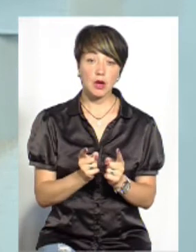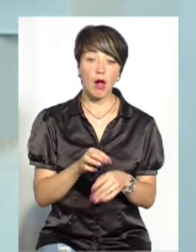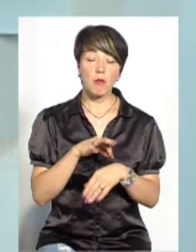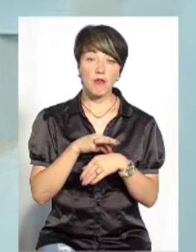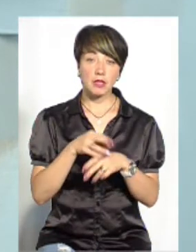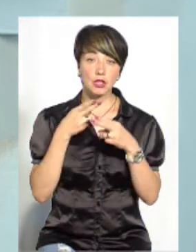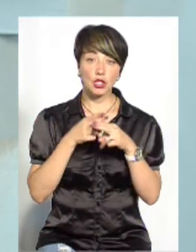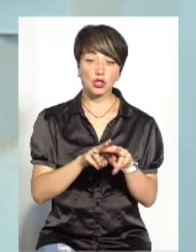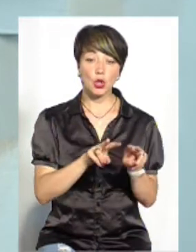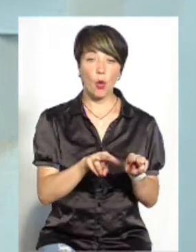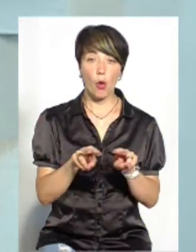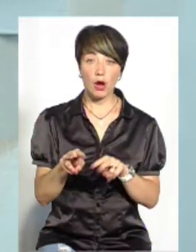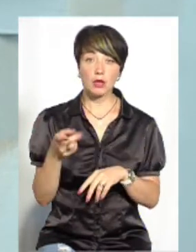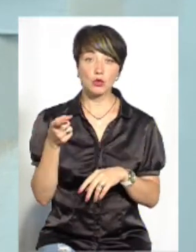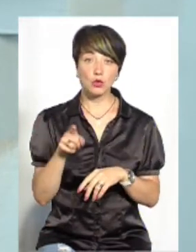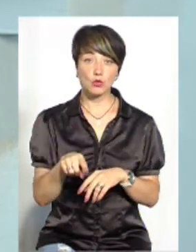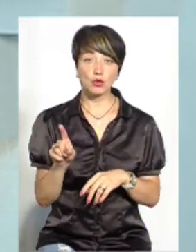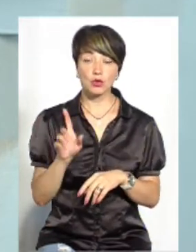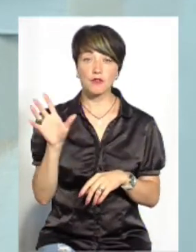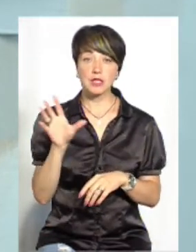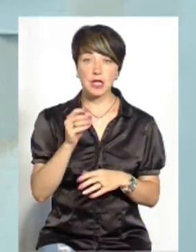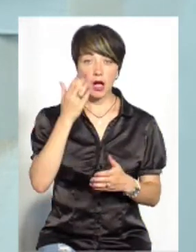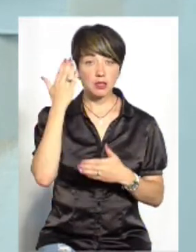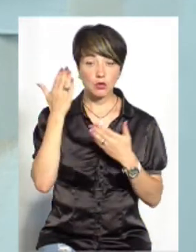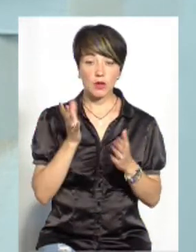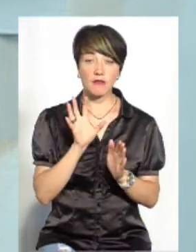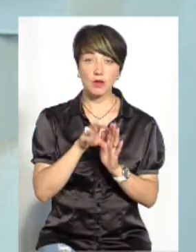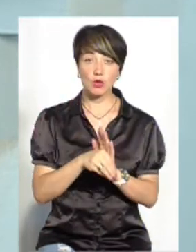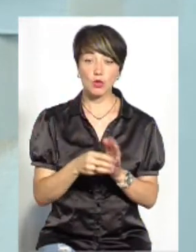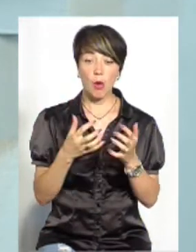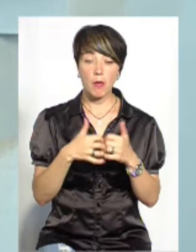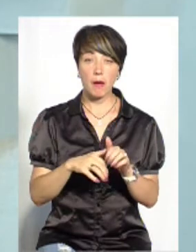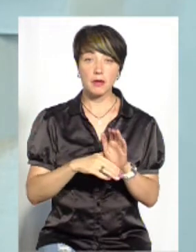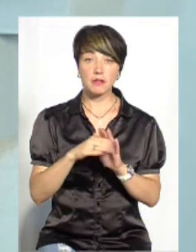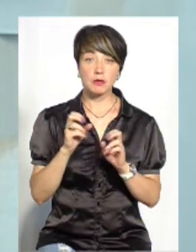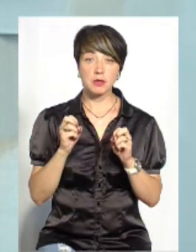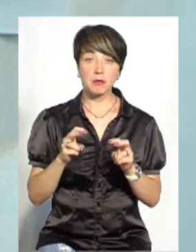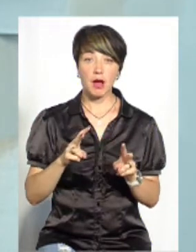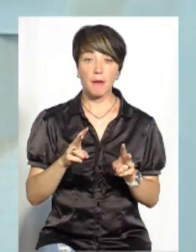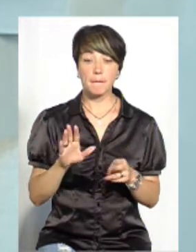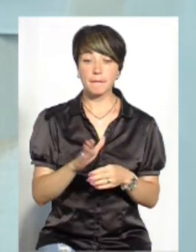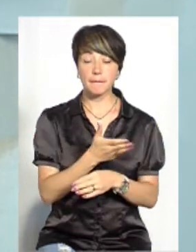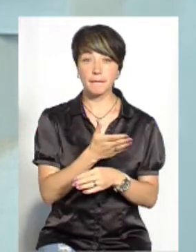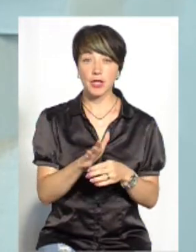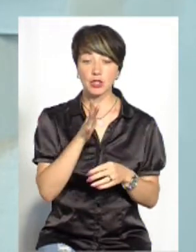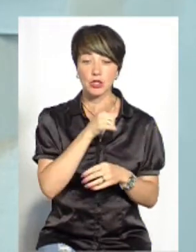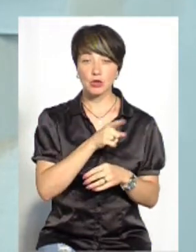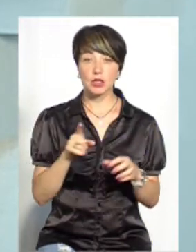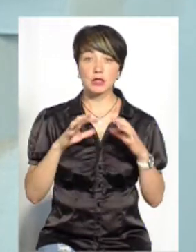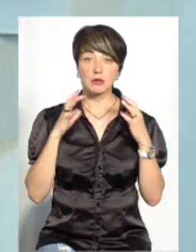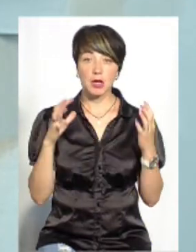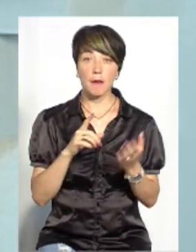Провести технічний огляд, тому що всі атракціони, які відносяться до обладнання підвищення небезпеки, після міжсезонного зберігання